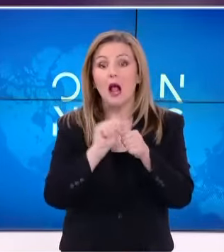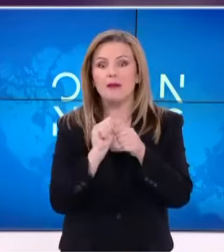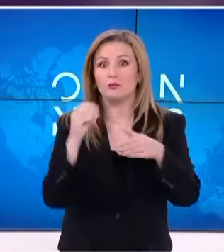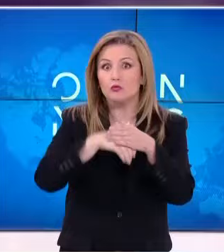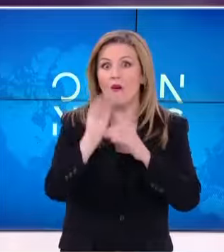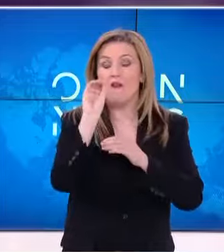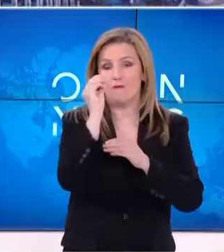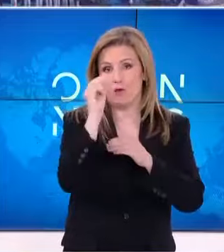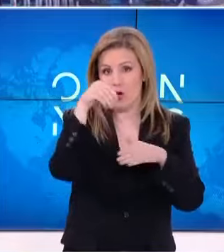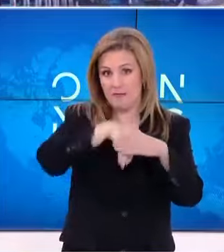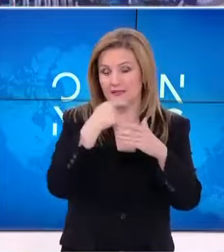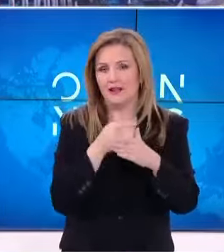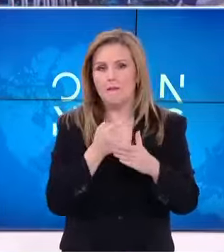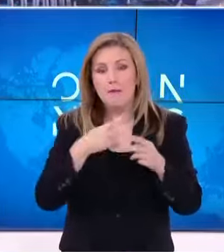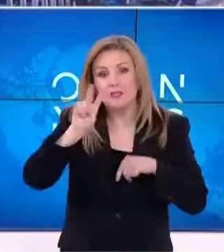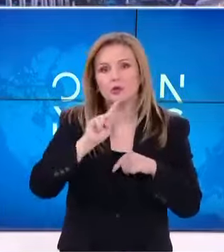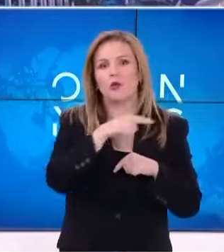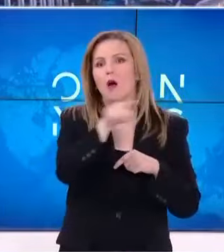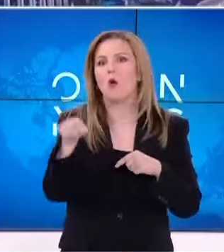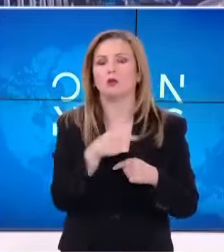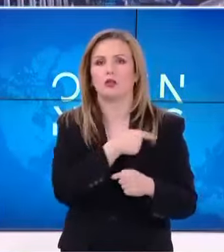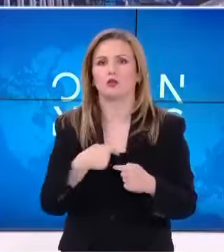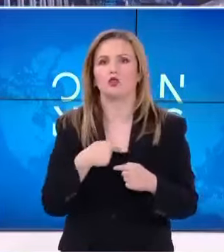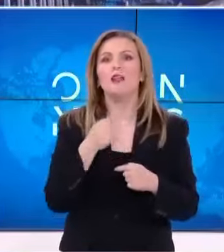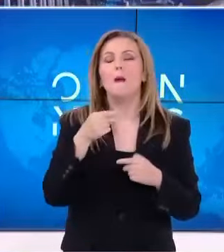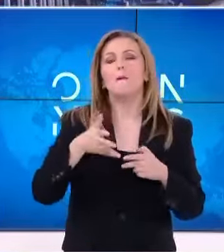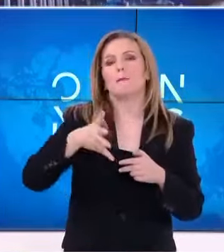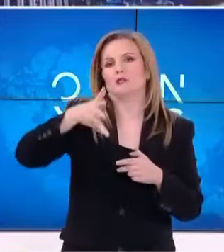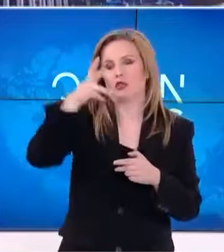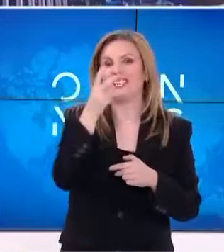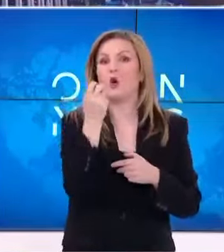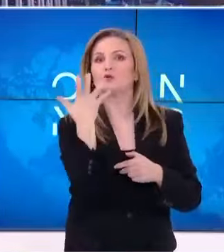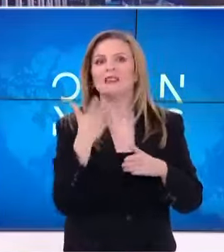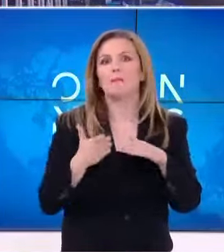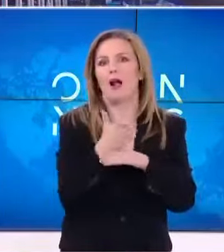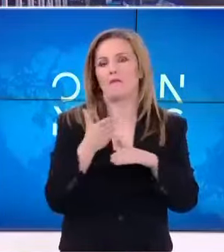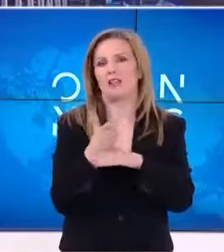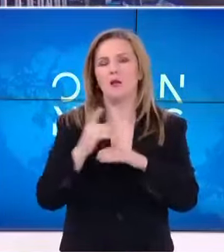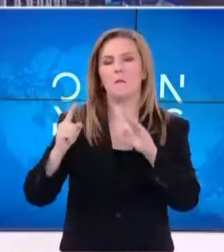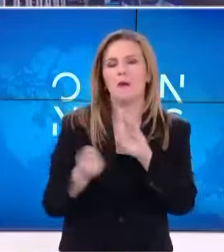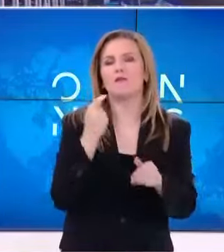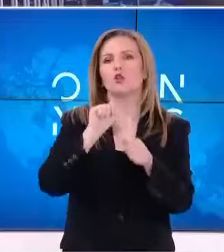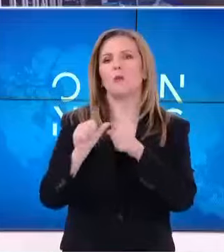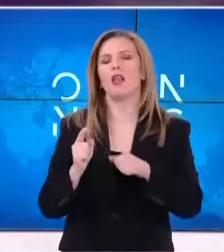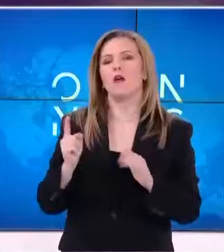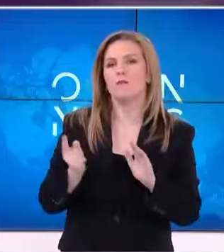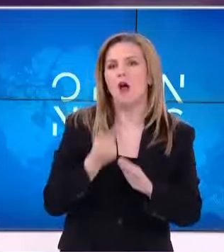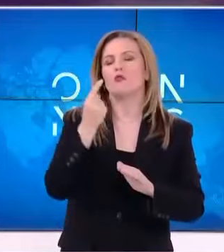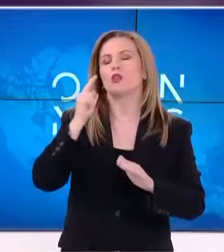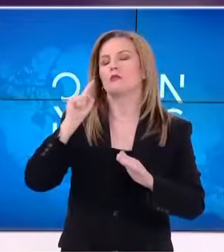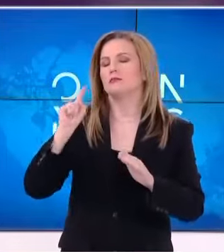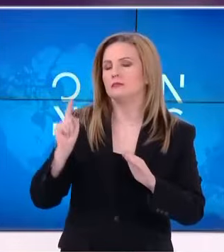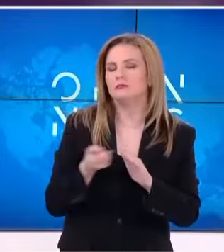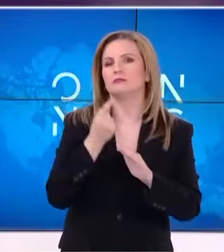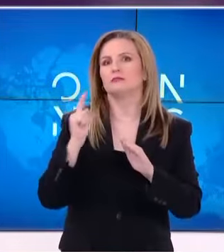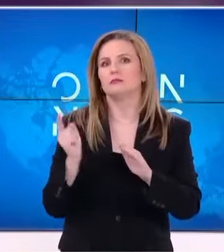τους άλλους αρχηγούς μαζί ο κύριος μητσοτάκης έχει κάνει 25 έρχεται στη βουλή μία φορά το μήνα βαριά και